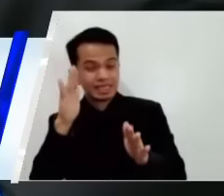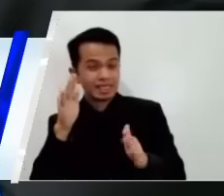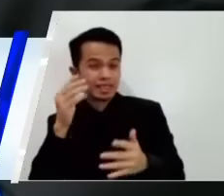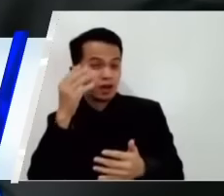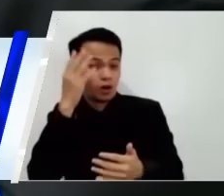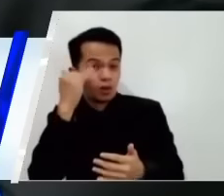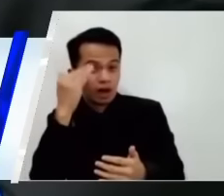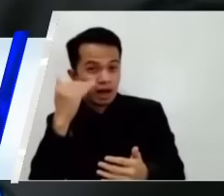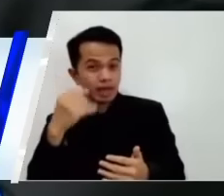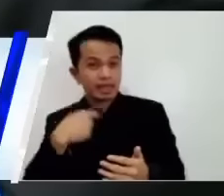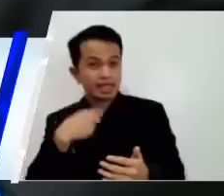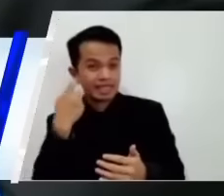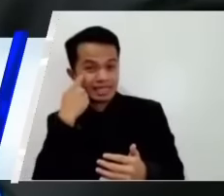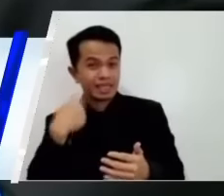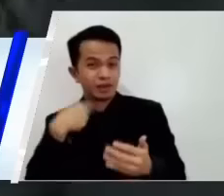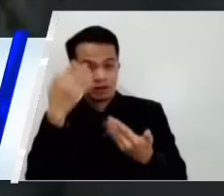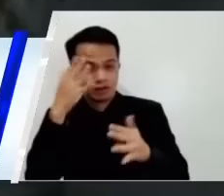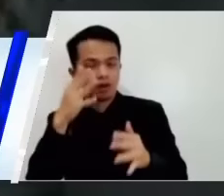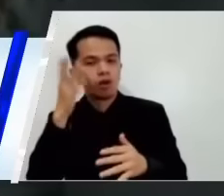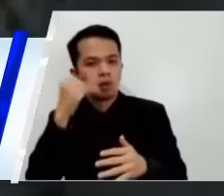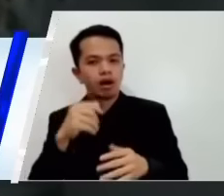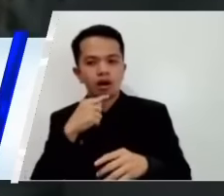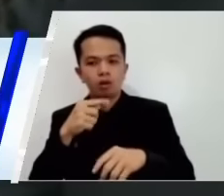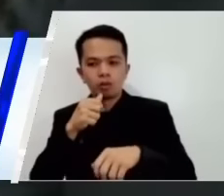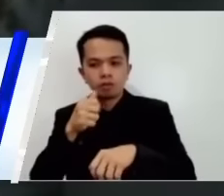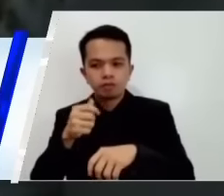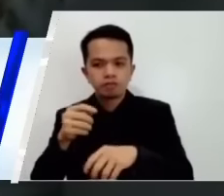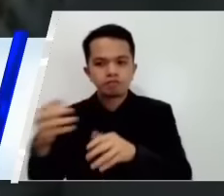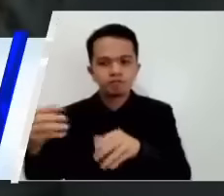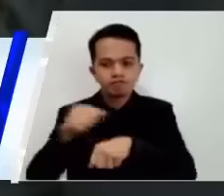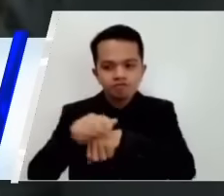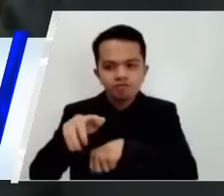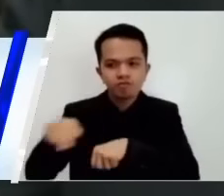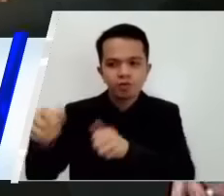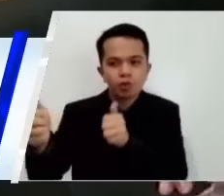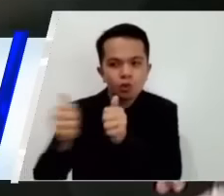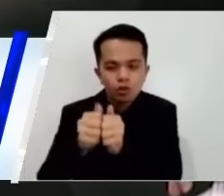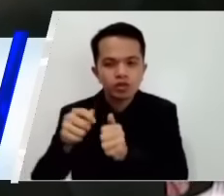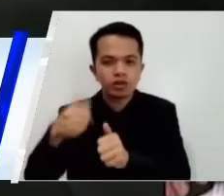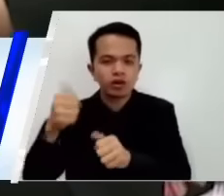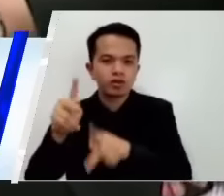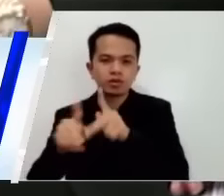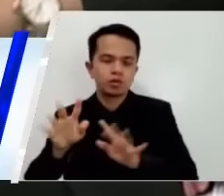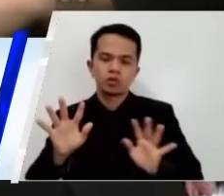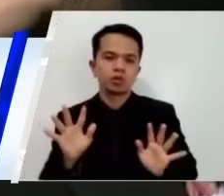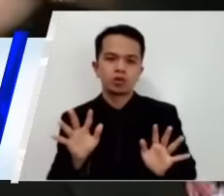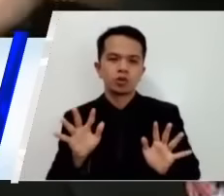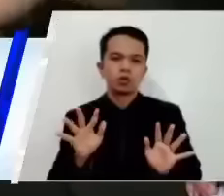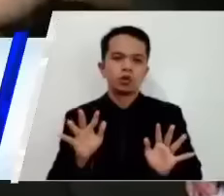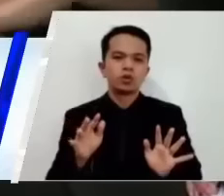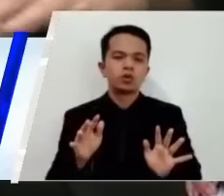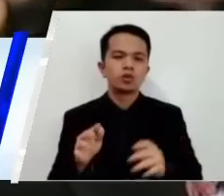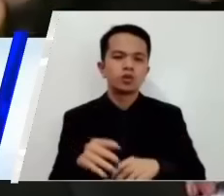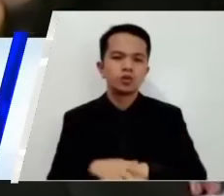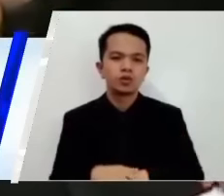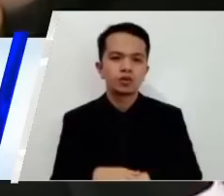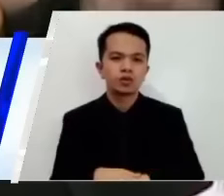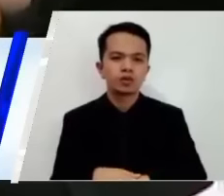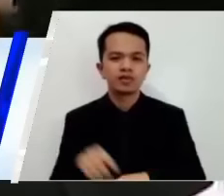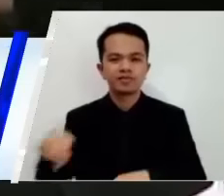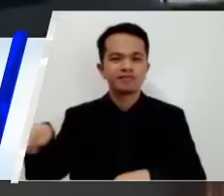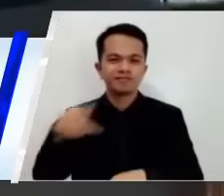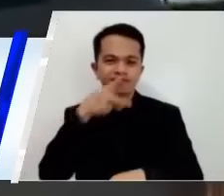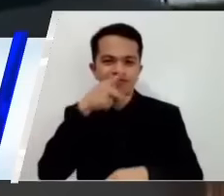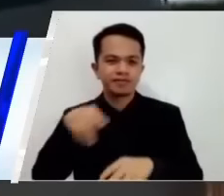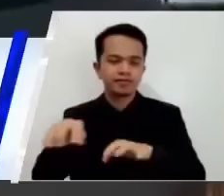po madamay pa po ang ibang tao. Pribadong tao po yung mga ibang tao po nababanggit. At paano raw masasabing iniwan si Guo pagkapanganak